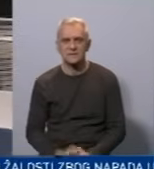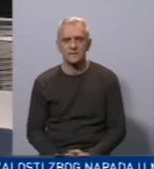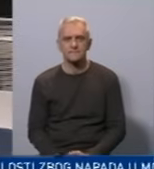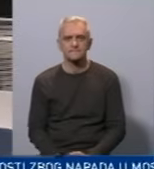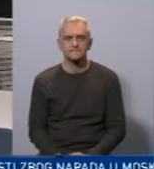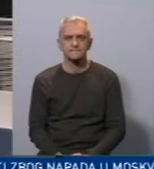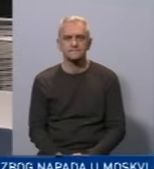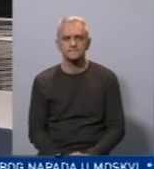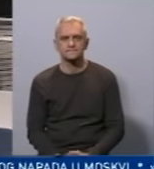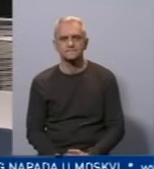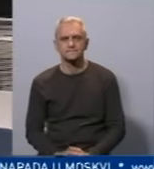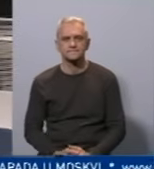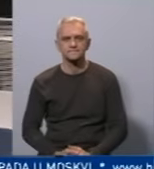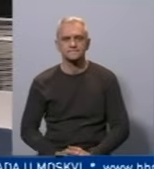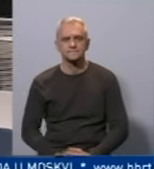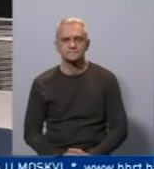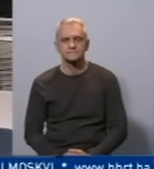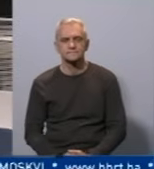djece.